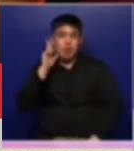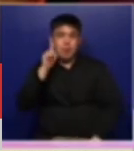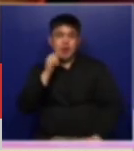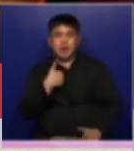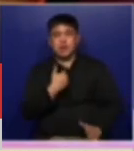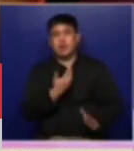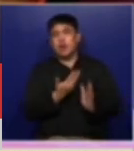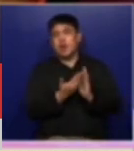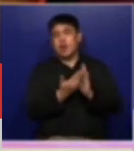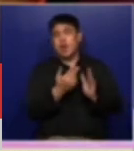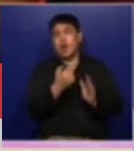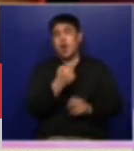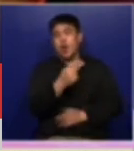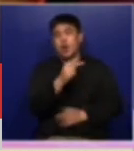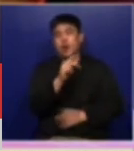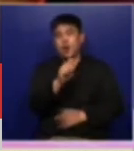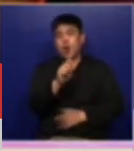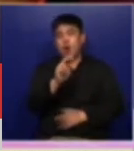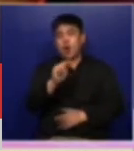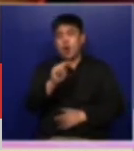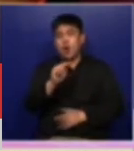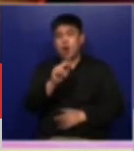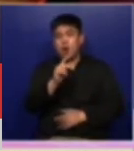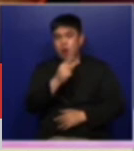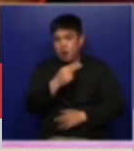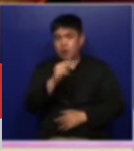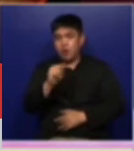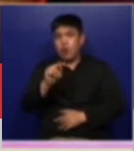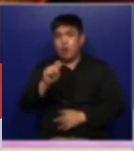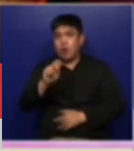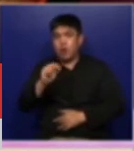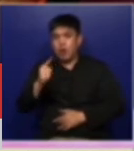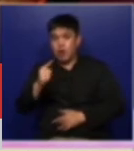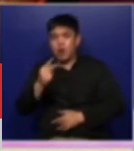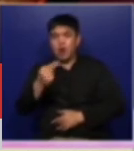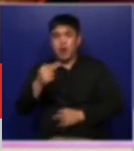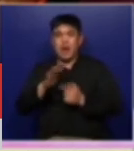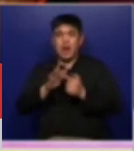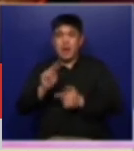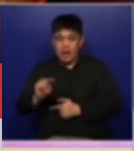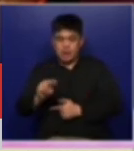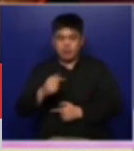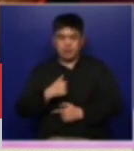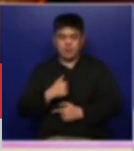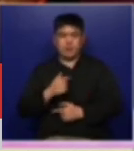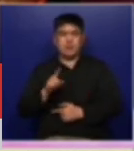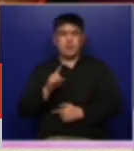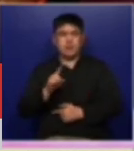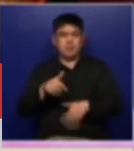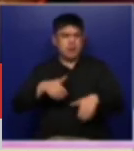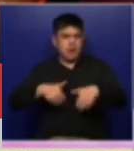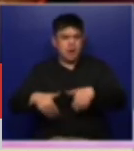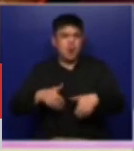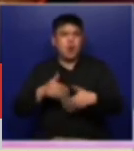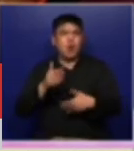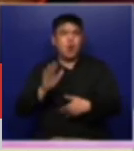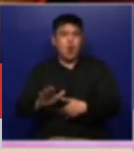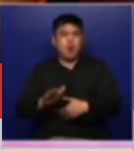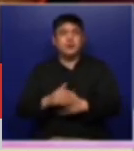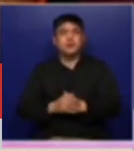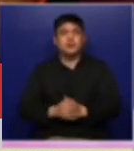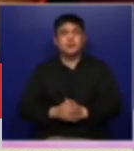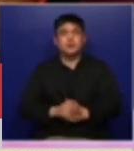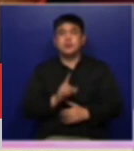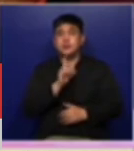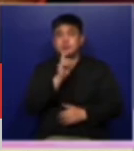วอำเภอหนองหานจังหวัดอุดรธานีค่ะวันนี้ดิฉันมีเรื่องถามกระทู้ถึงท่านรัฐม